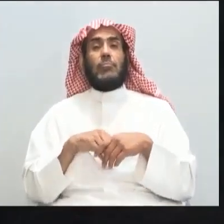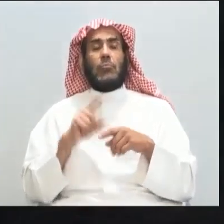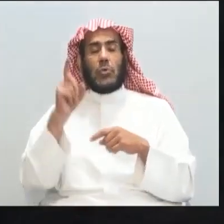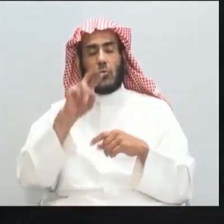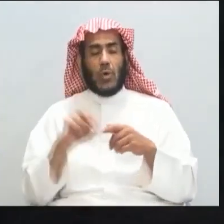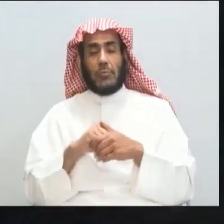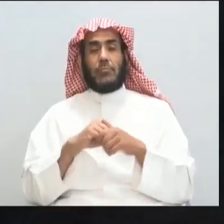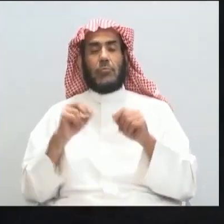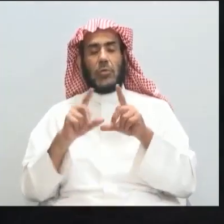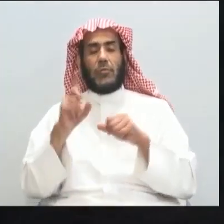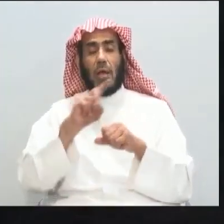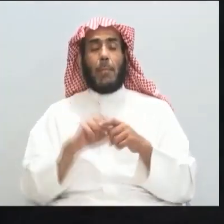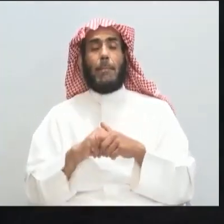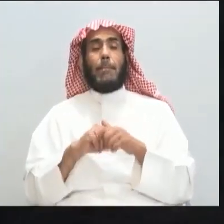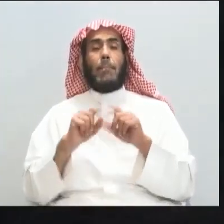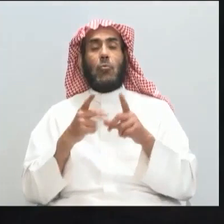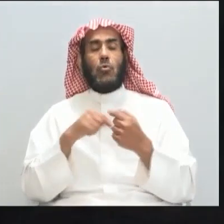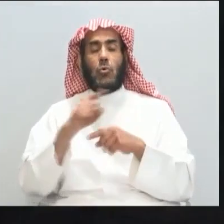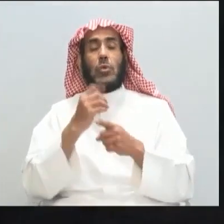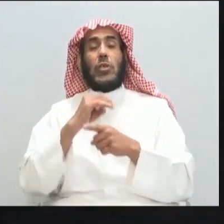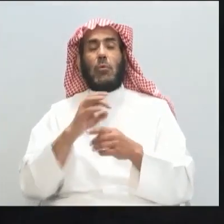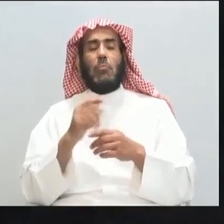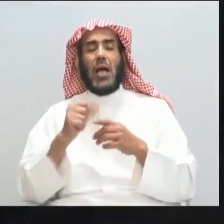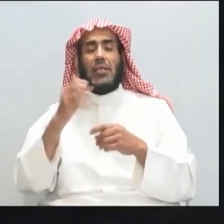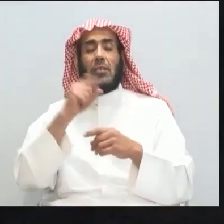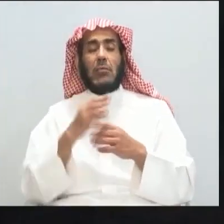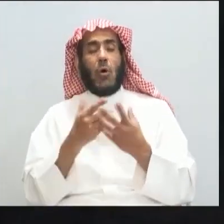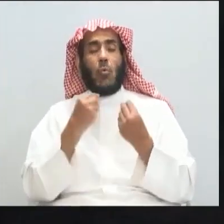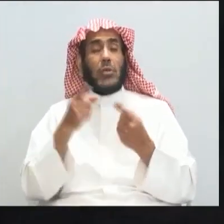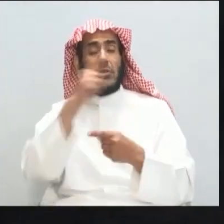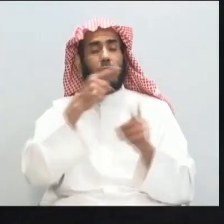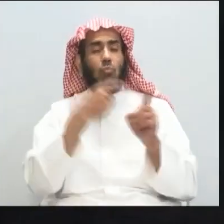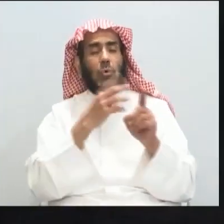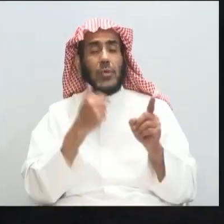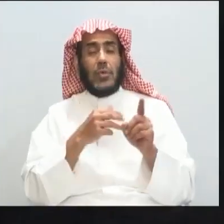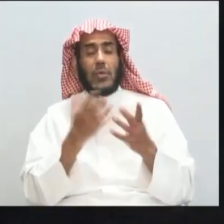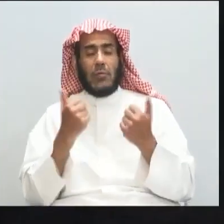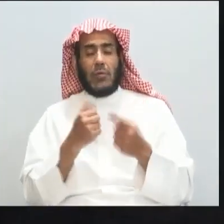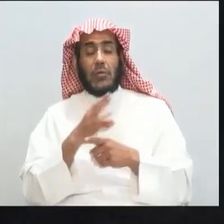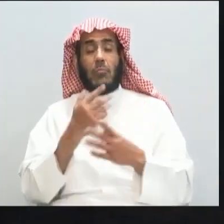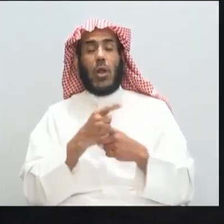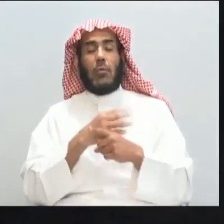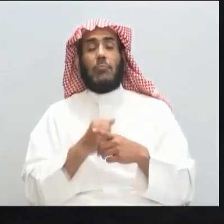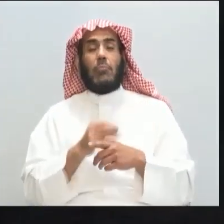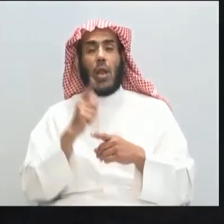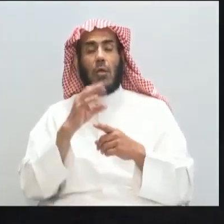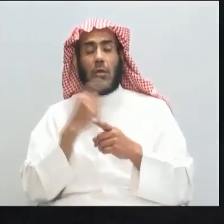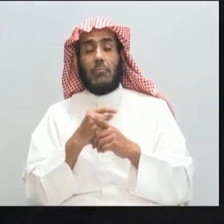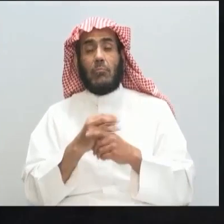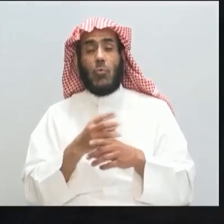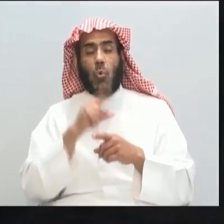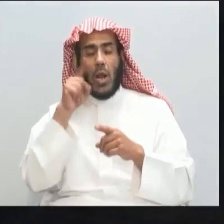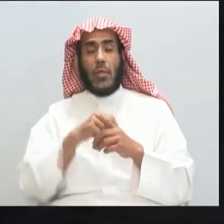هنا سؤال هنا استفهام اريد منه اجابه ما احسن زيد ما الشيء الحسن فيه فان اريد منك اجابه هنا لاحظ الاعراب هو